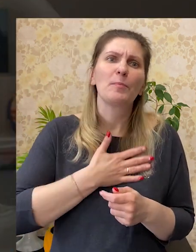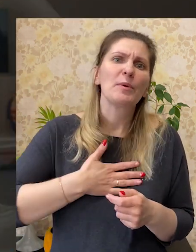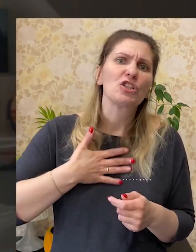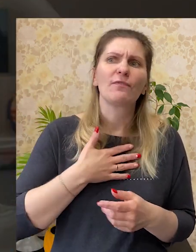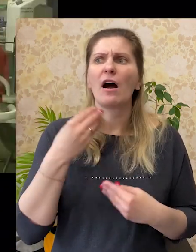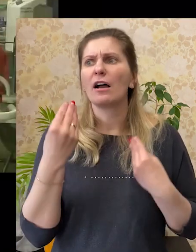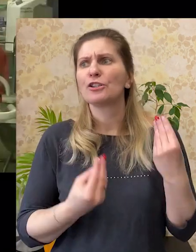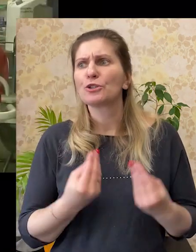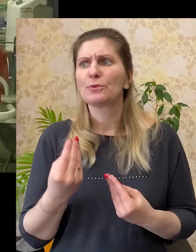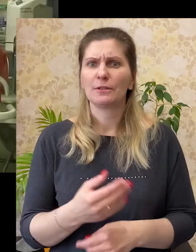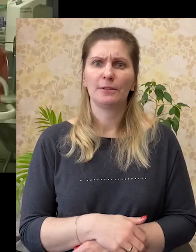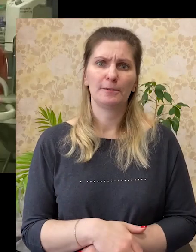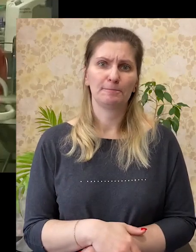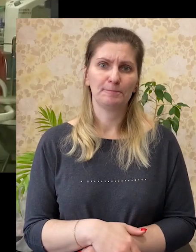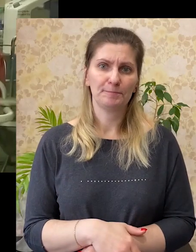мне, шутили.